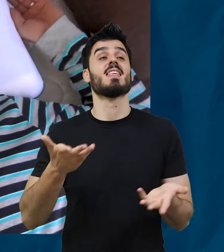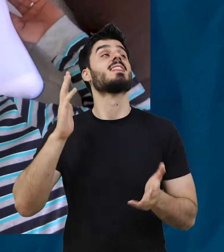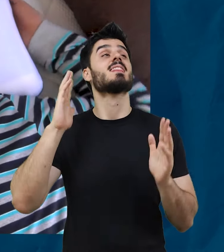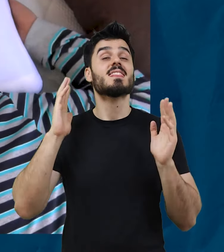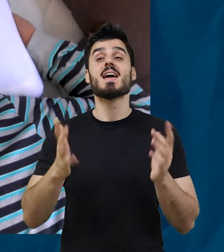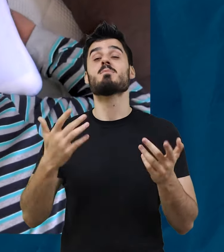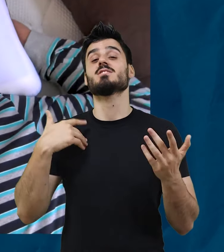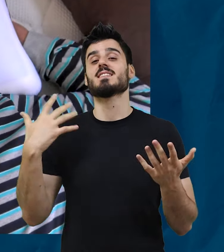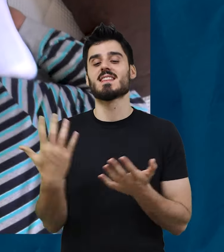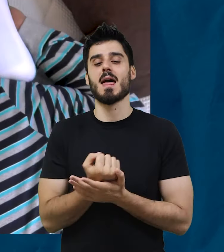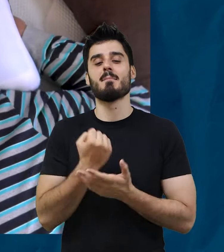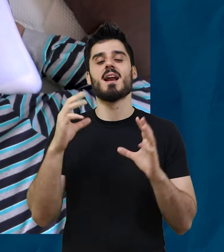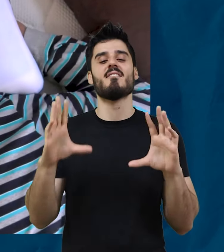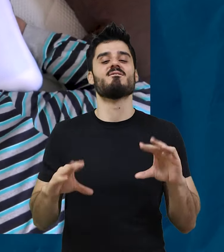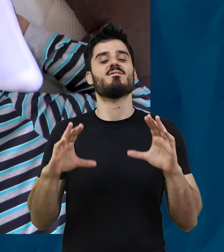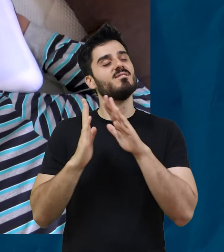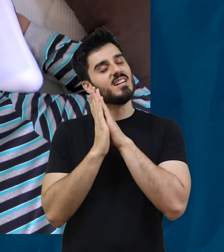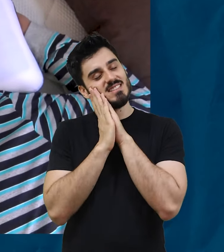Най-накрая да си намеря възглавница.